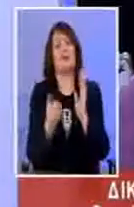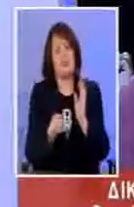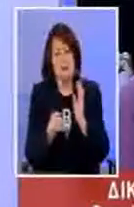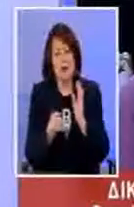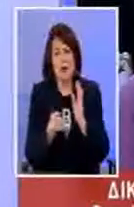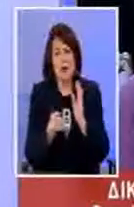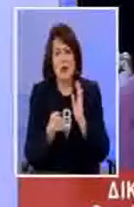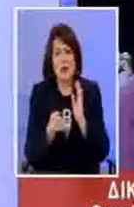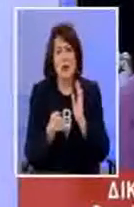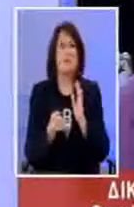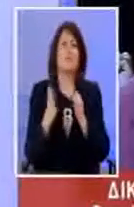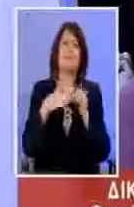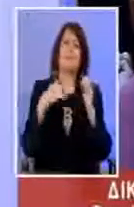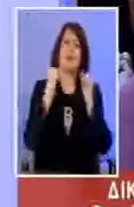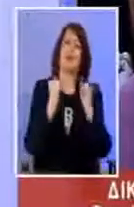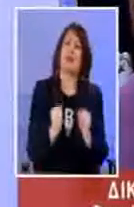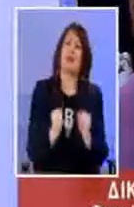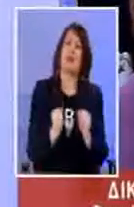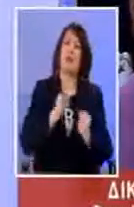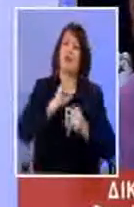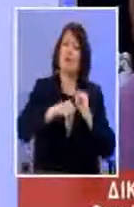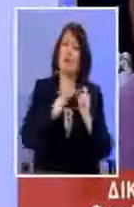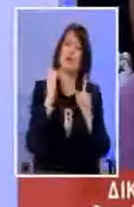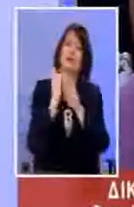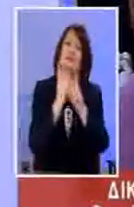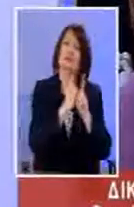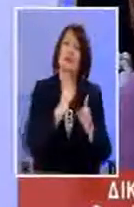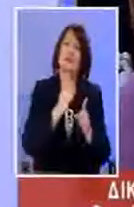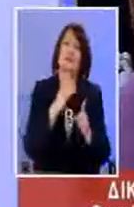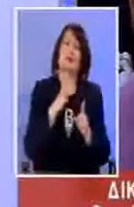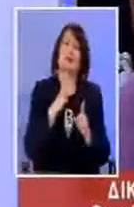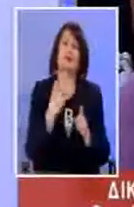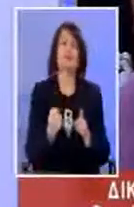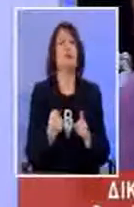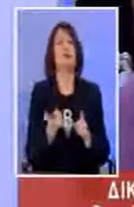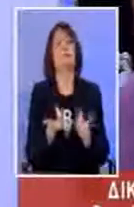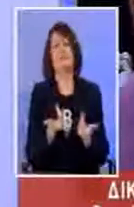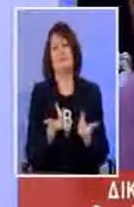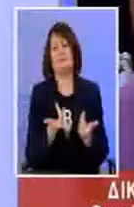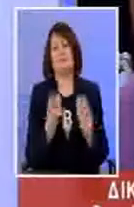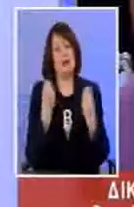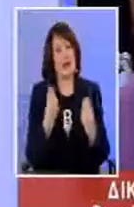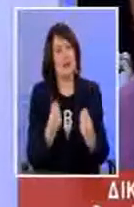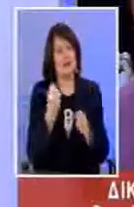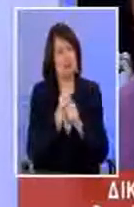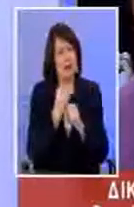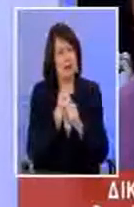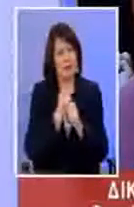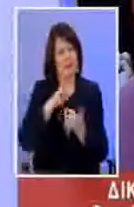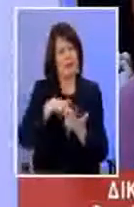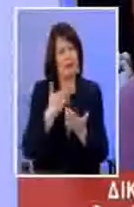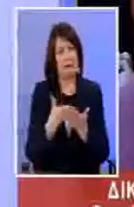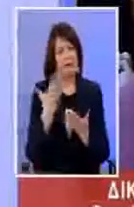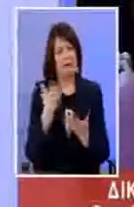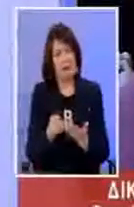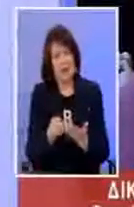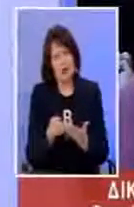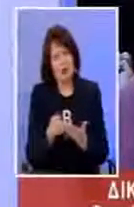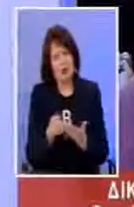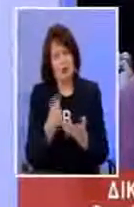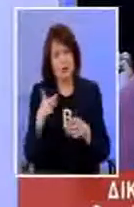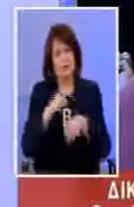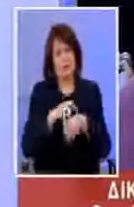δημιούργησαν αυτές τις δομές και τις δράσεις, εξειδικευμένους ανθρώπους, καλούς επαγγελματίες διερμηνής. Έχει αυτή